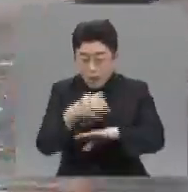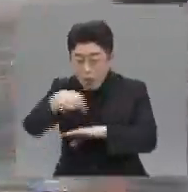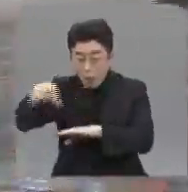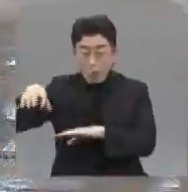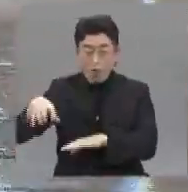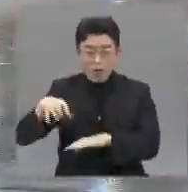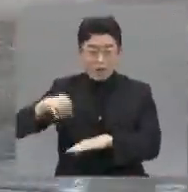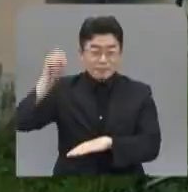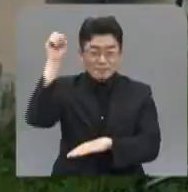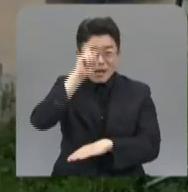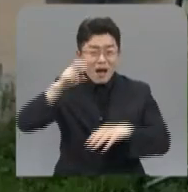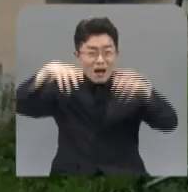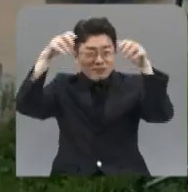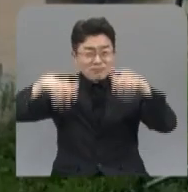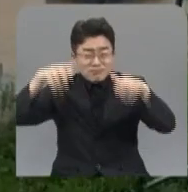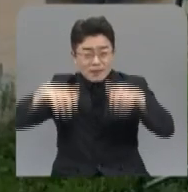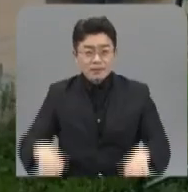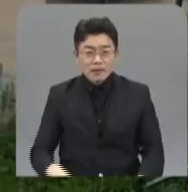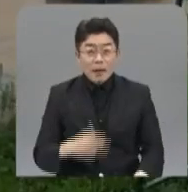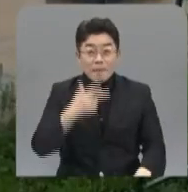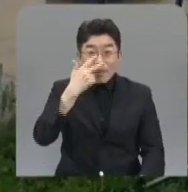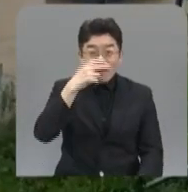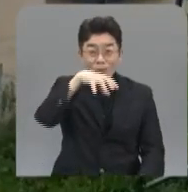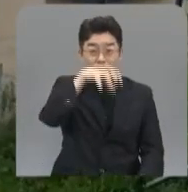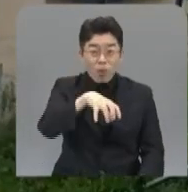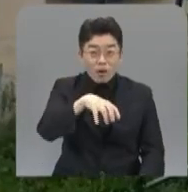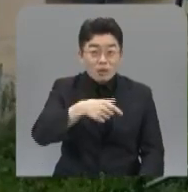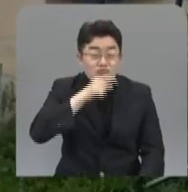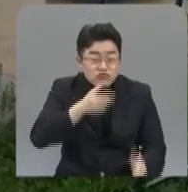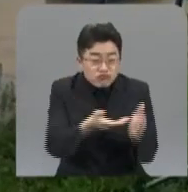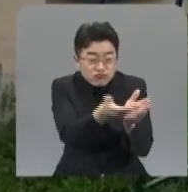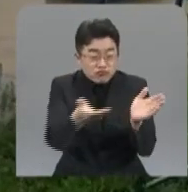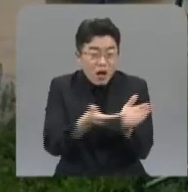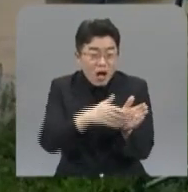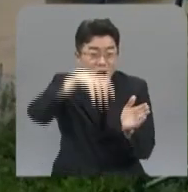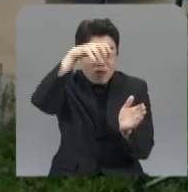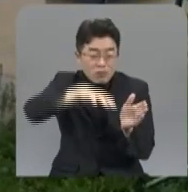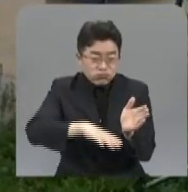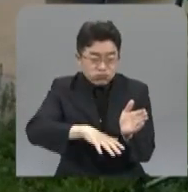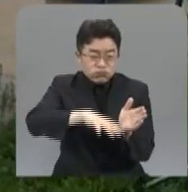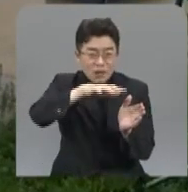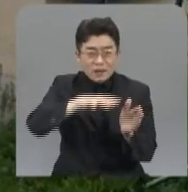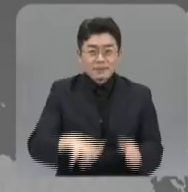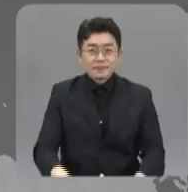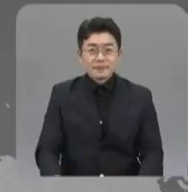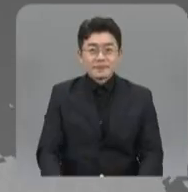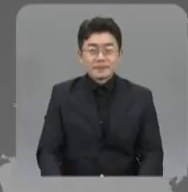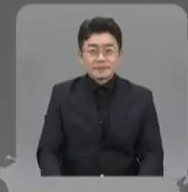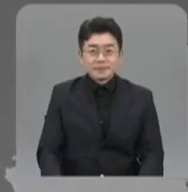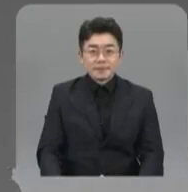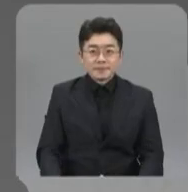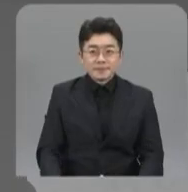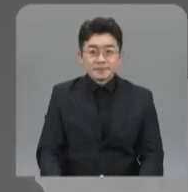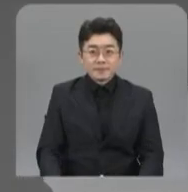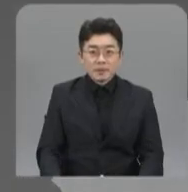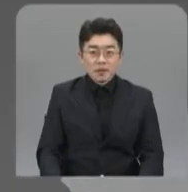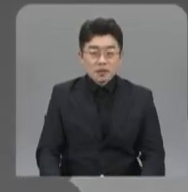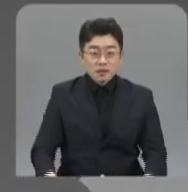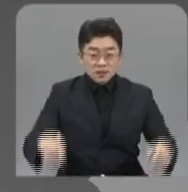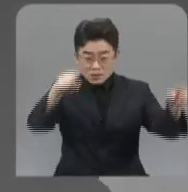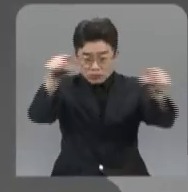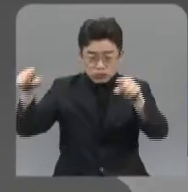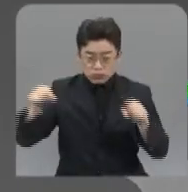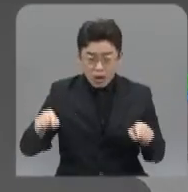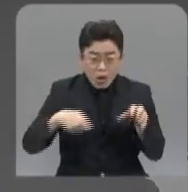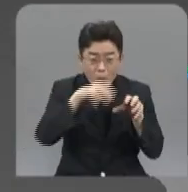la canicule humide persiste des plutôt anciennes ont soudainement éclaté en fin d'après-midi en effet la chaleur accablante à